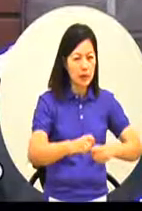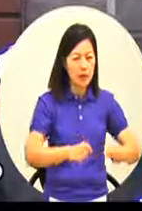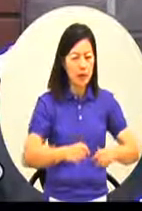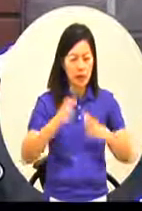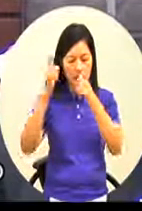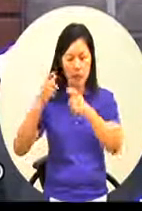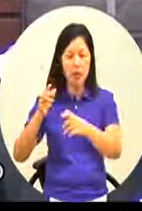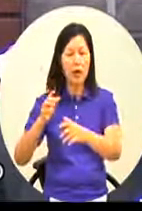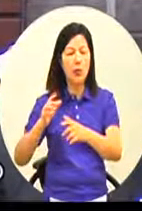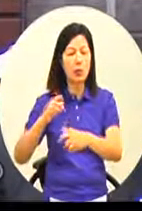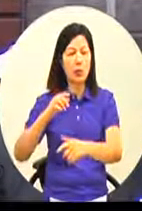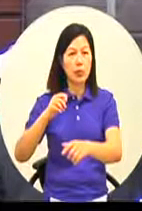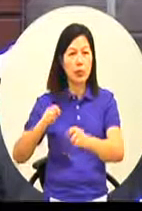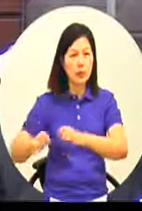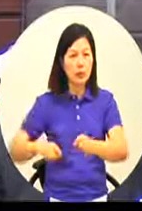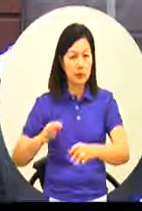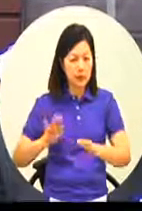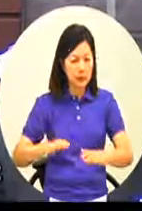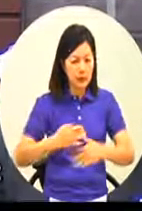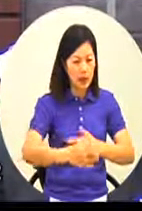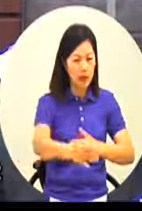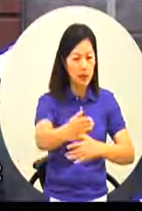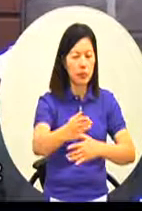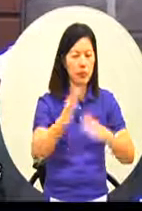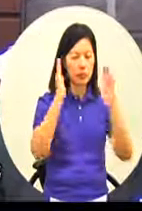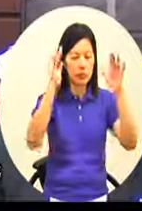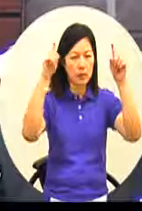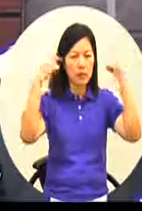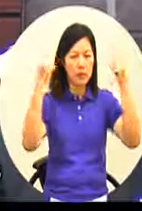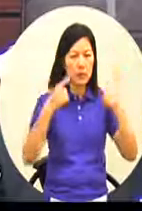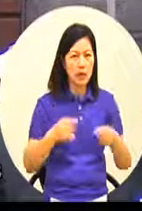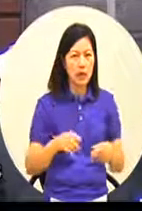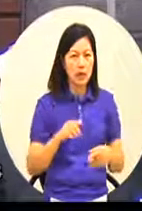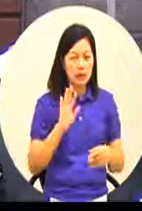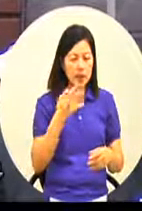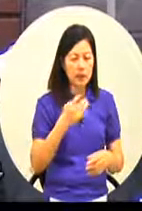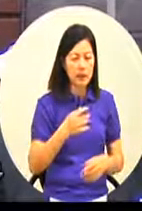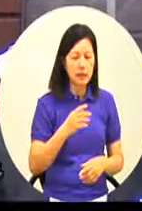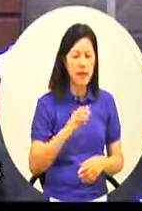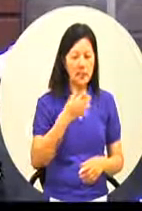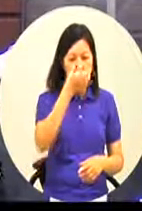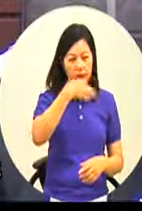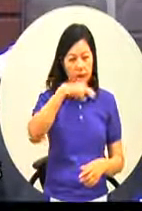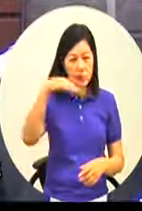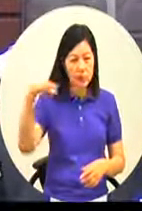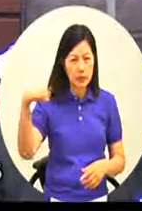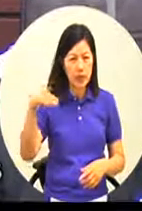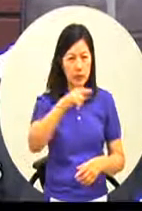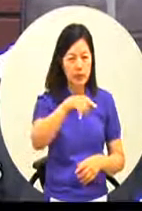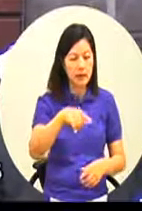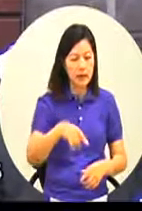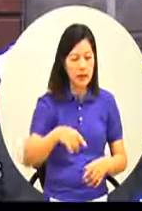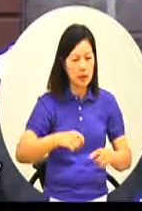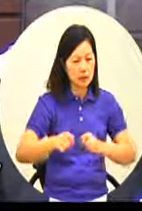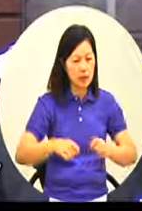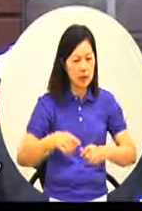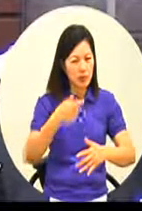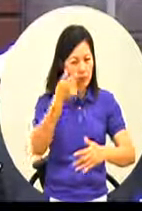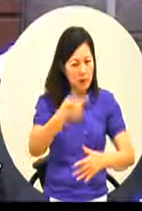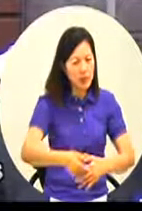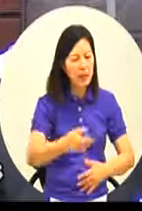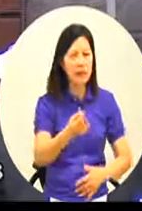划，目前的进度都是正常，唯有凤山计划有 delay 了一些。那最主要的也是凤山